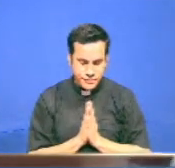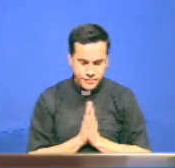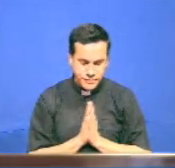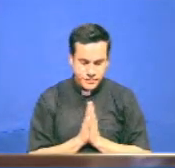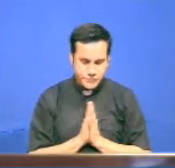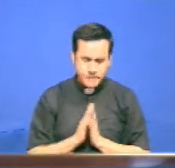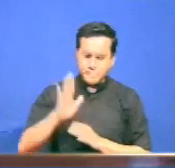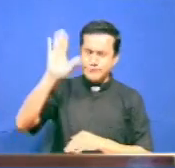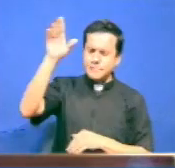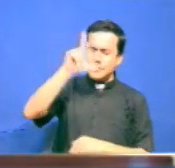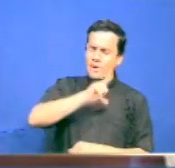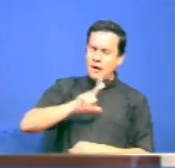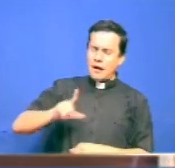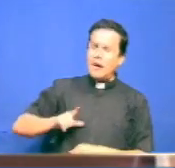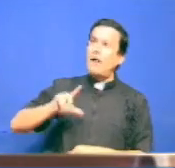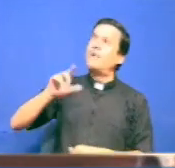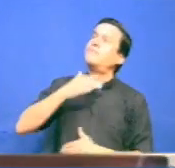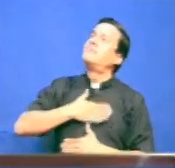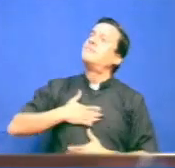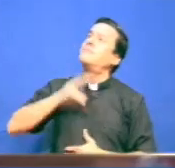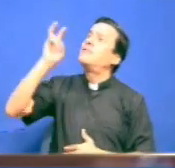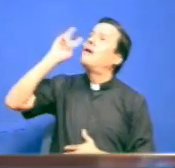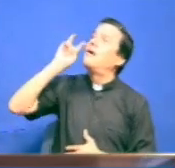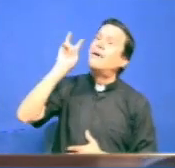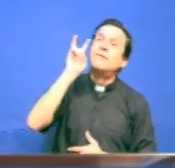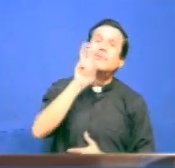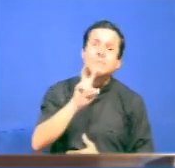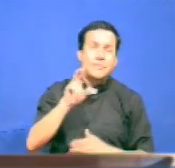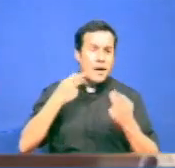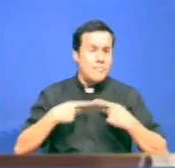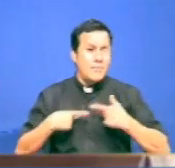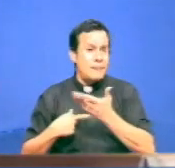E Bwana, tunakuomba utuangalie kwa wema wako sisi taifa lako.